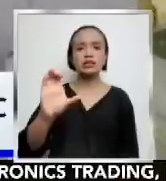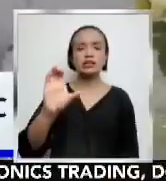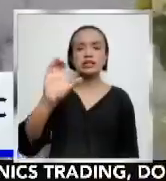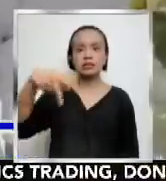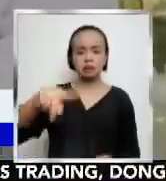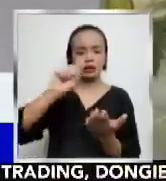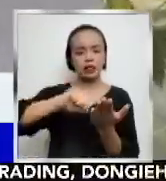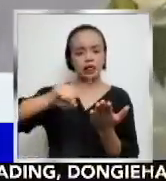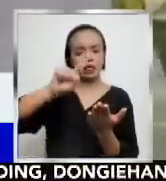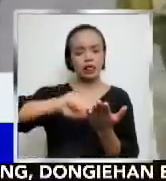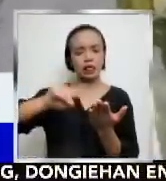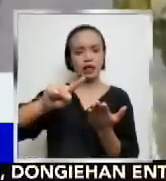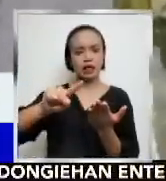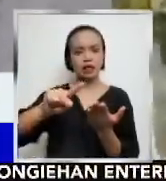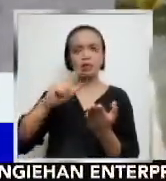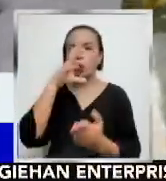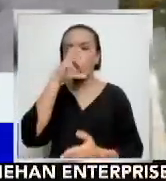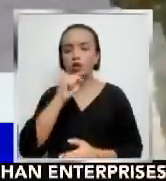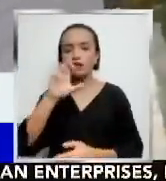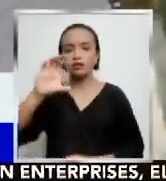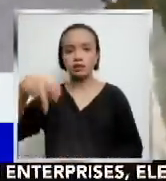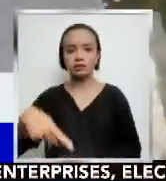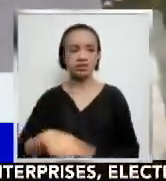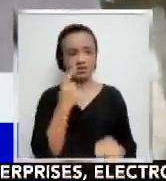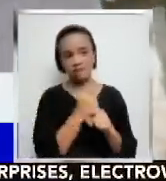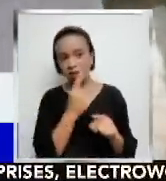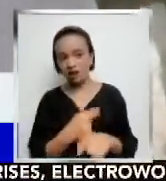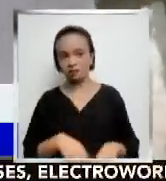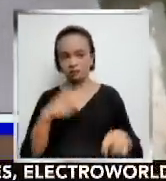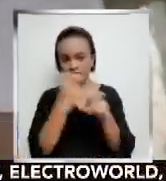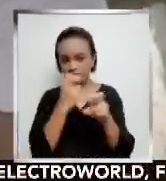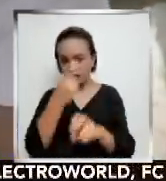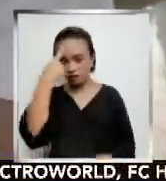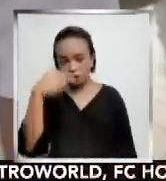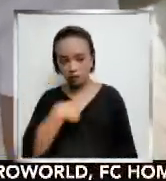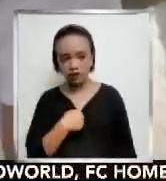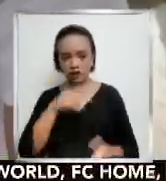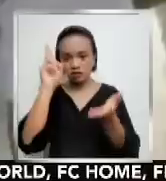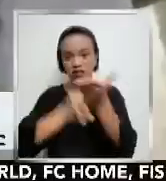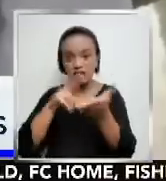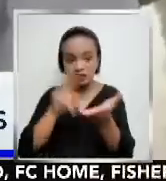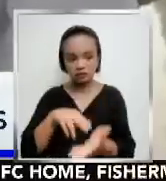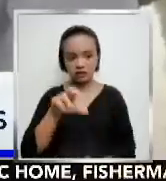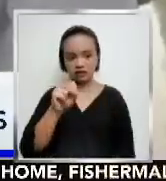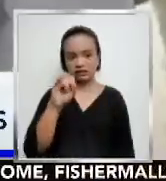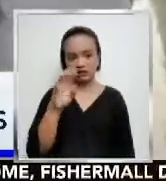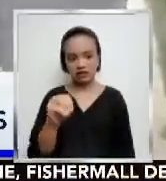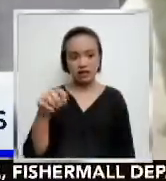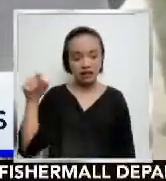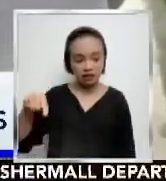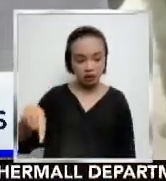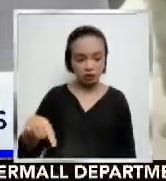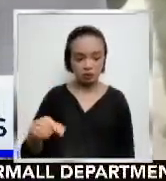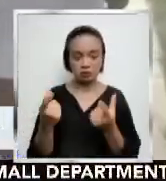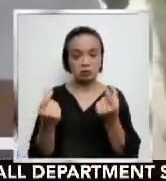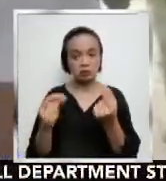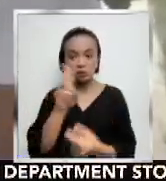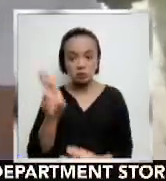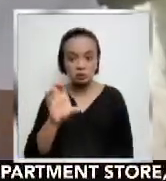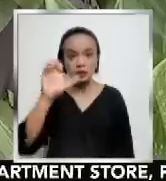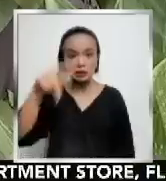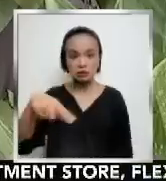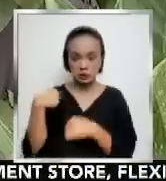Hindi ba napakahirap yan para sa kagaya ko na magpa-register pa ng SIM eh. Ganito lang naman ang gamit kong cellphone magmula naman